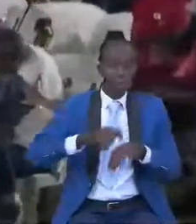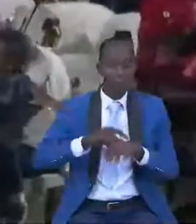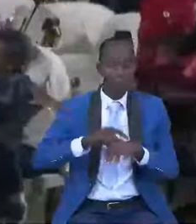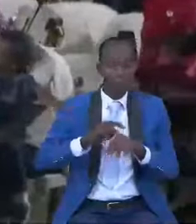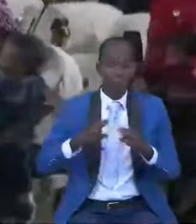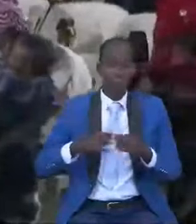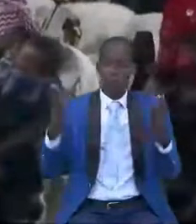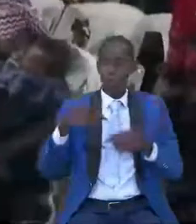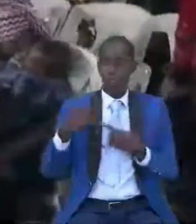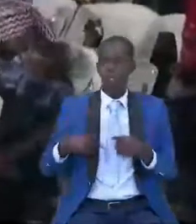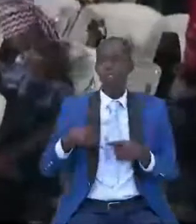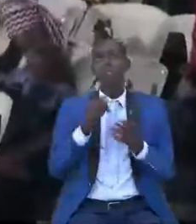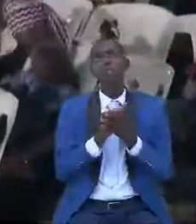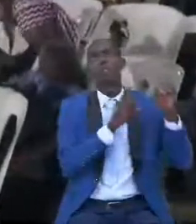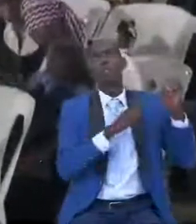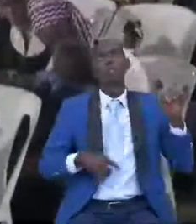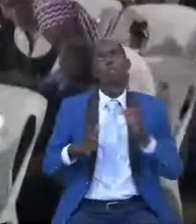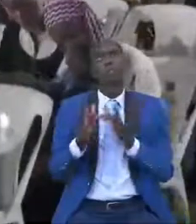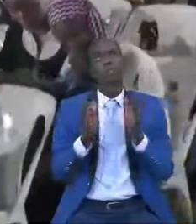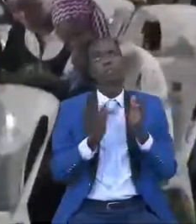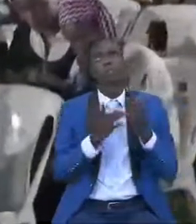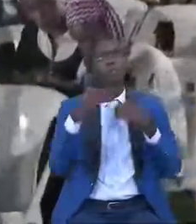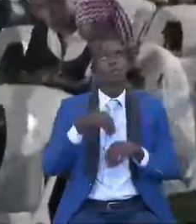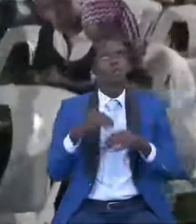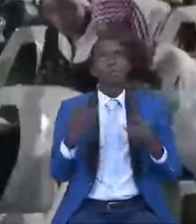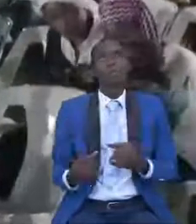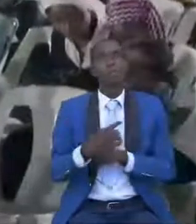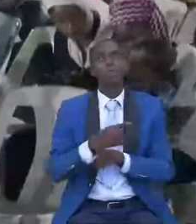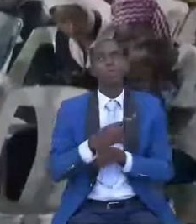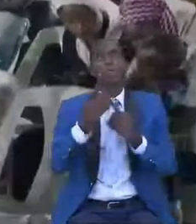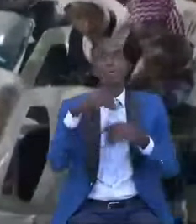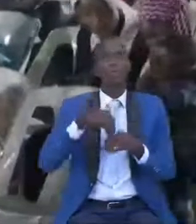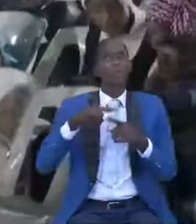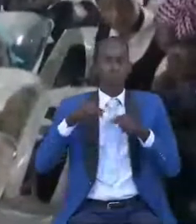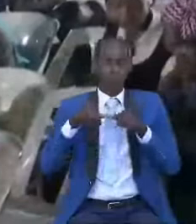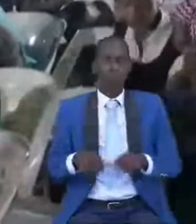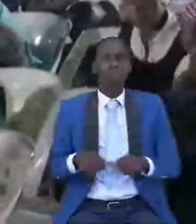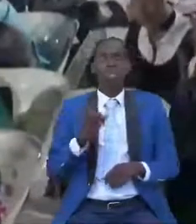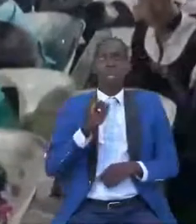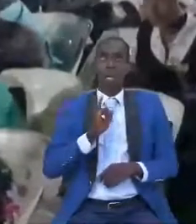mon cœur et je dis Seigneur Jésus, entre aujourd'hui,